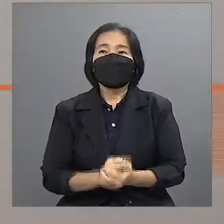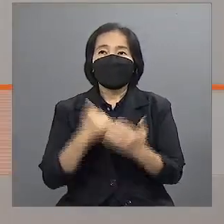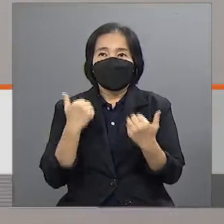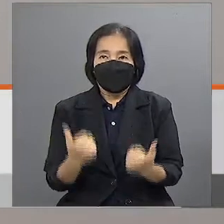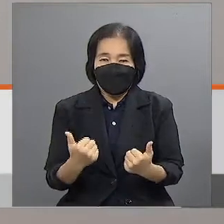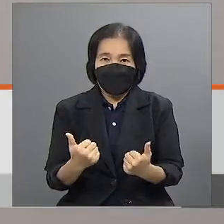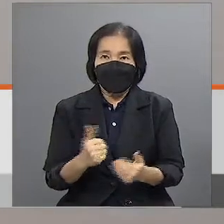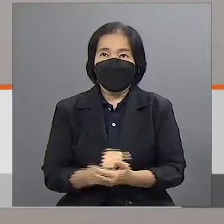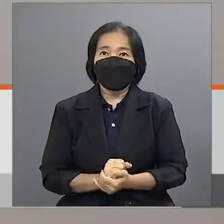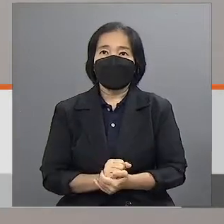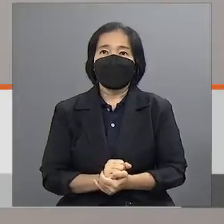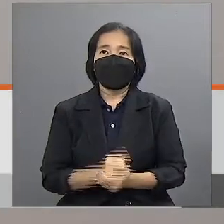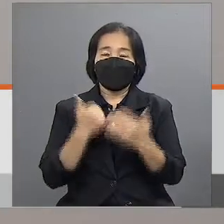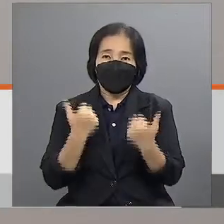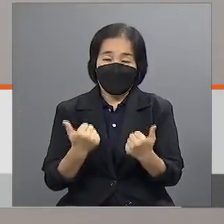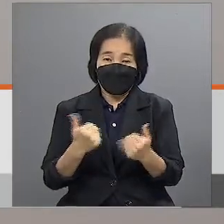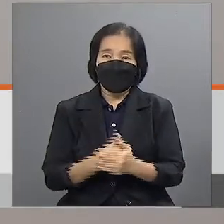พระชาคลพวกฤษร wool ford